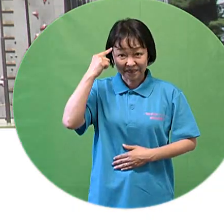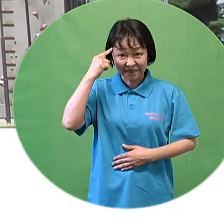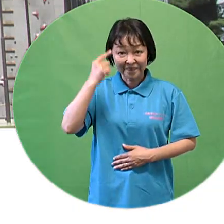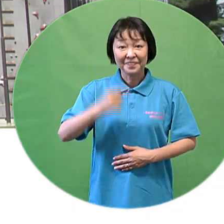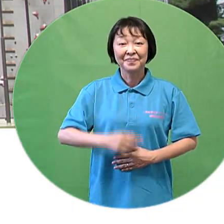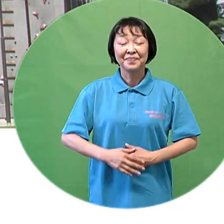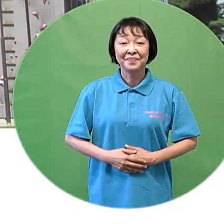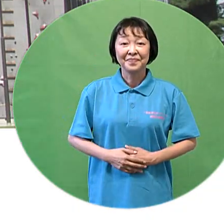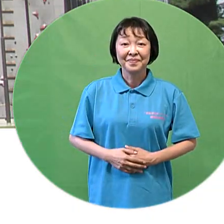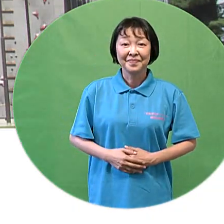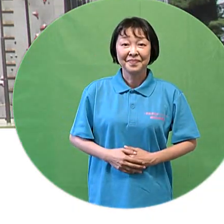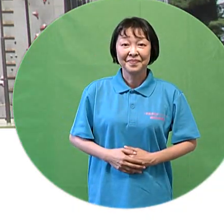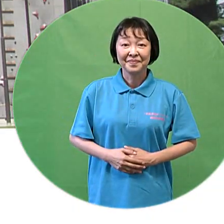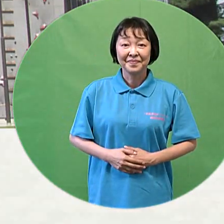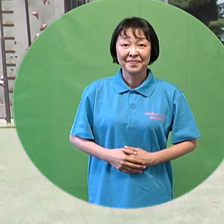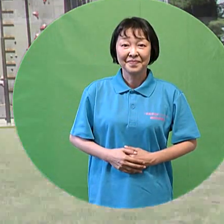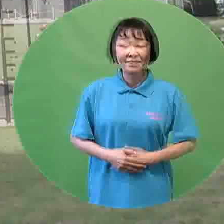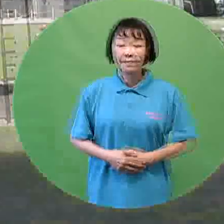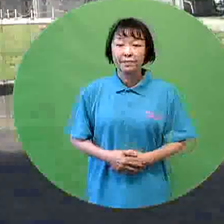ければなと思っております。